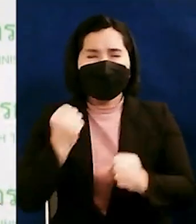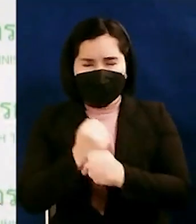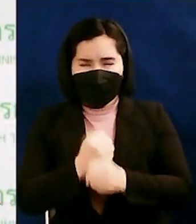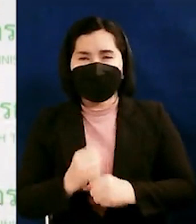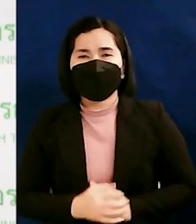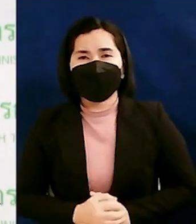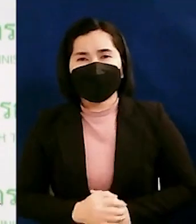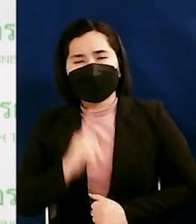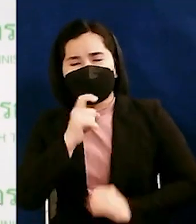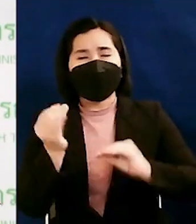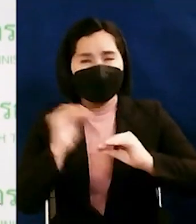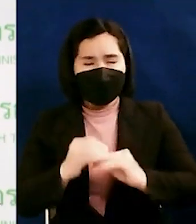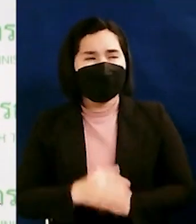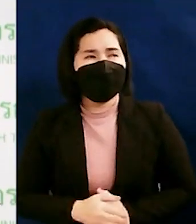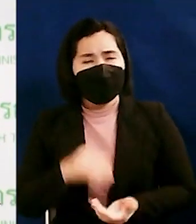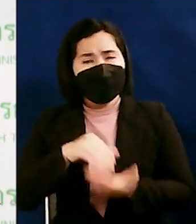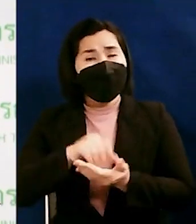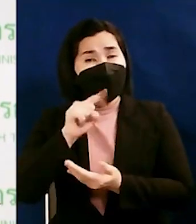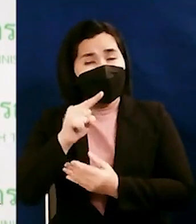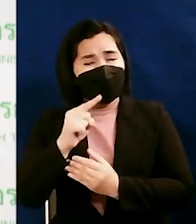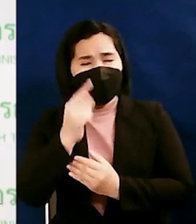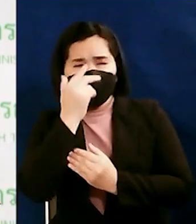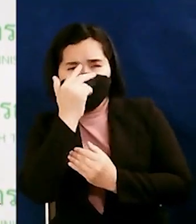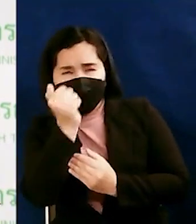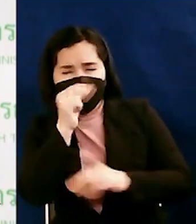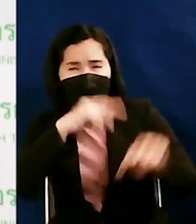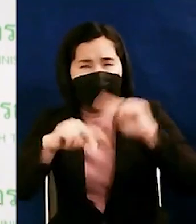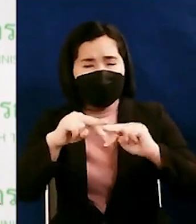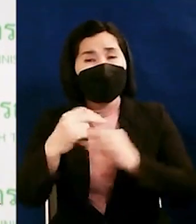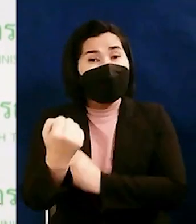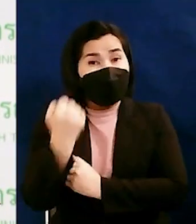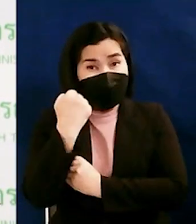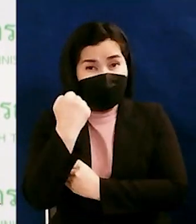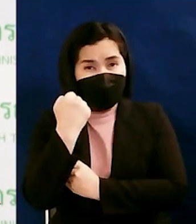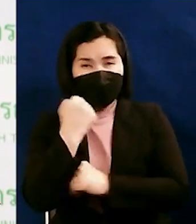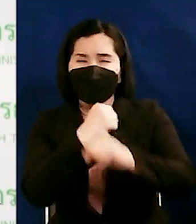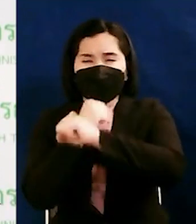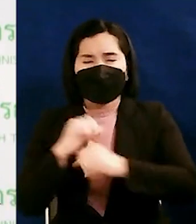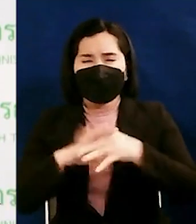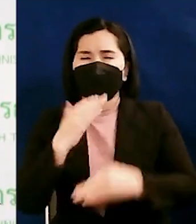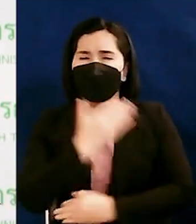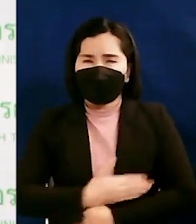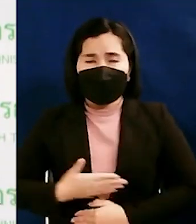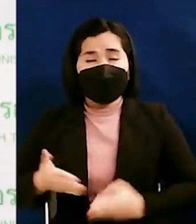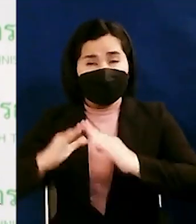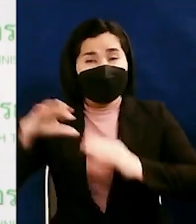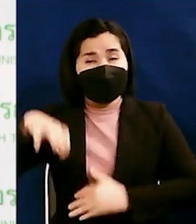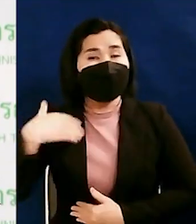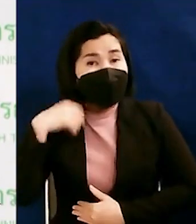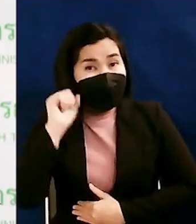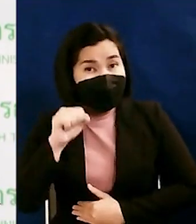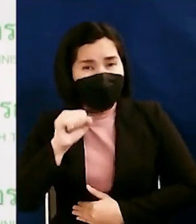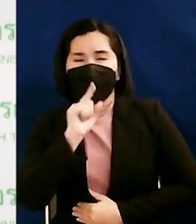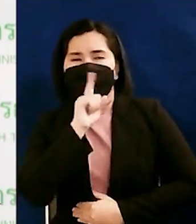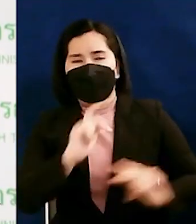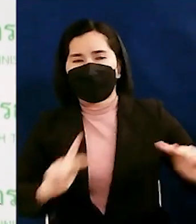ต่อไปอีกเลยค่ะว่าเราจะมีศูนย์เฝ้าระวังความมั่นคงปลอดภัยทางไซเบอร์ด้านสุขภาพกระทรวงดิจิทัลนะ